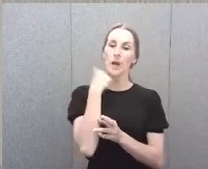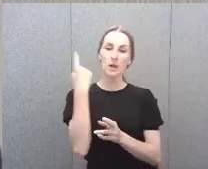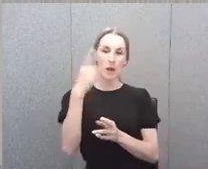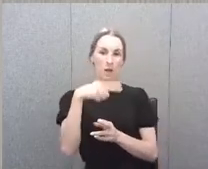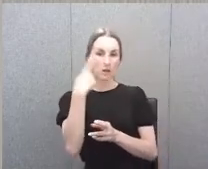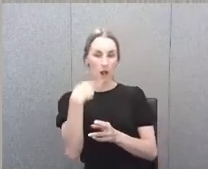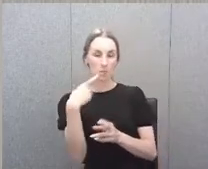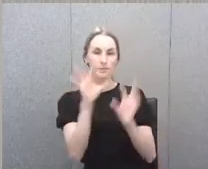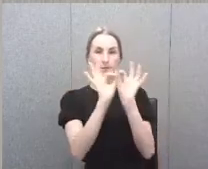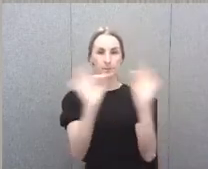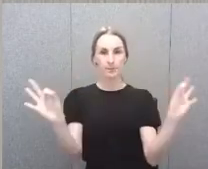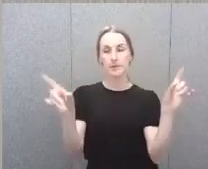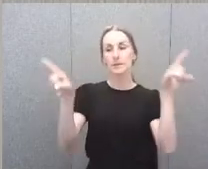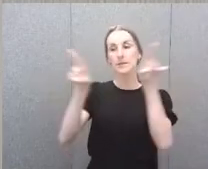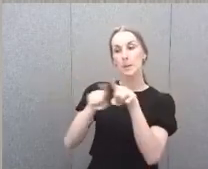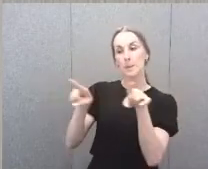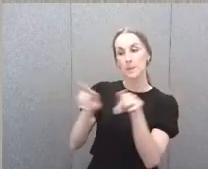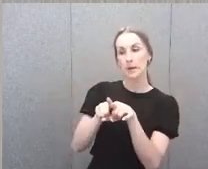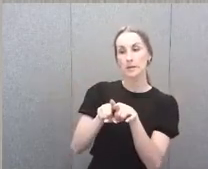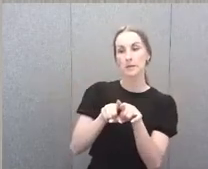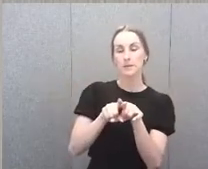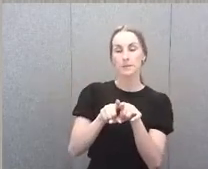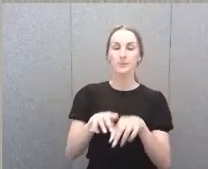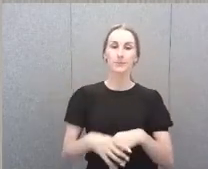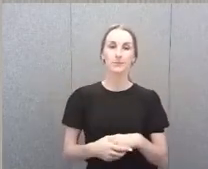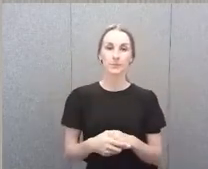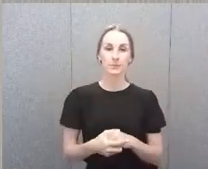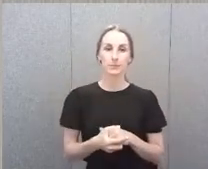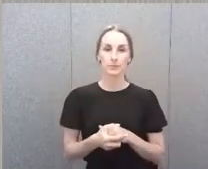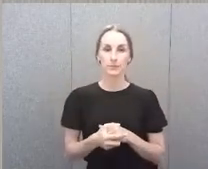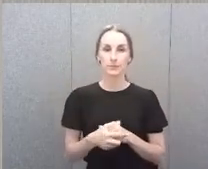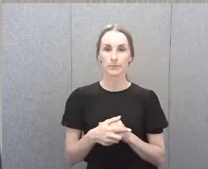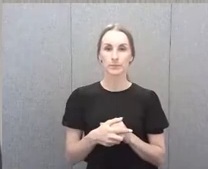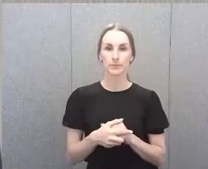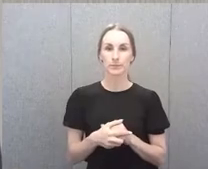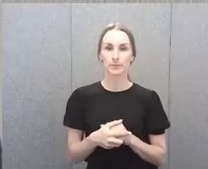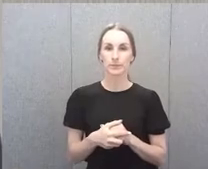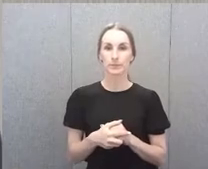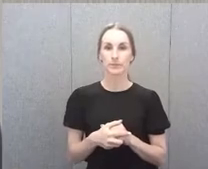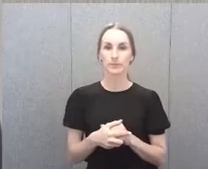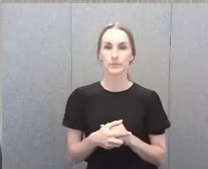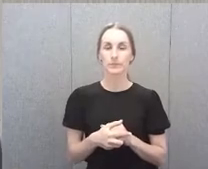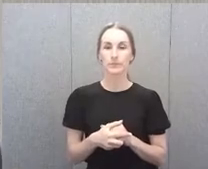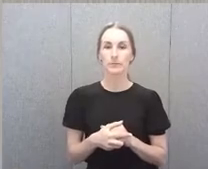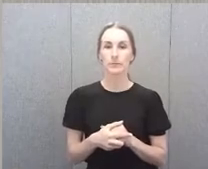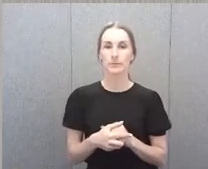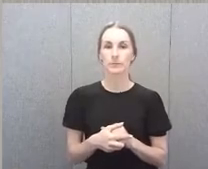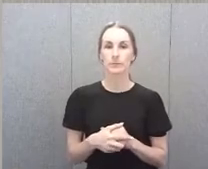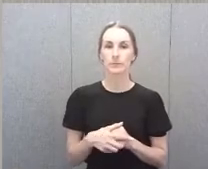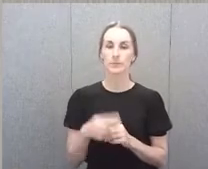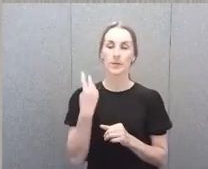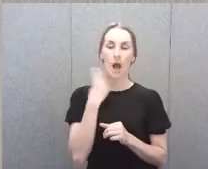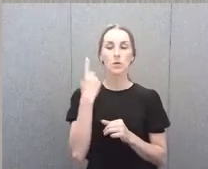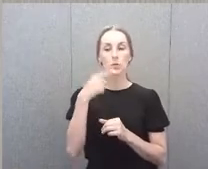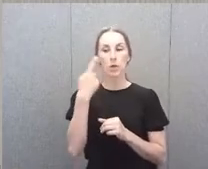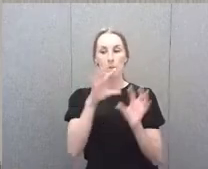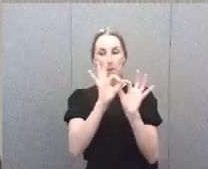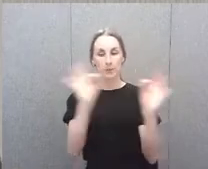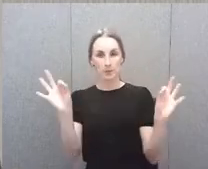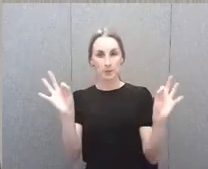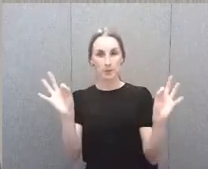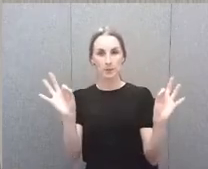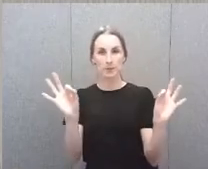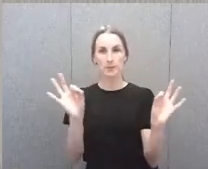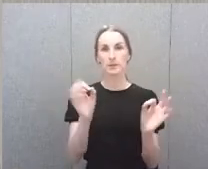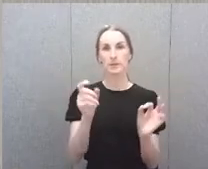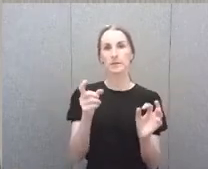является автором различных публикаций и монографий, таких как «Литовская